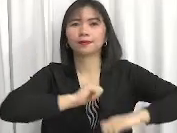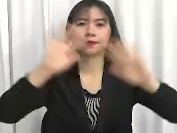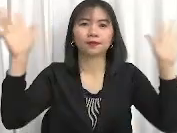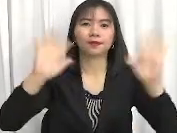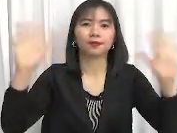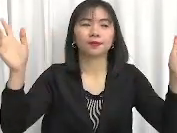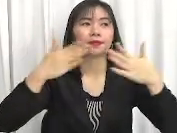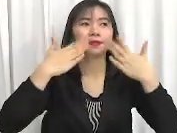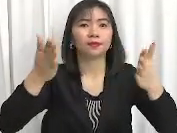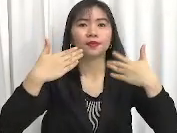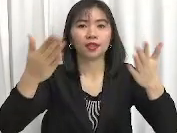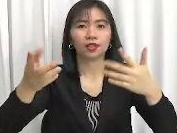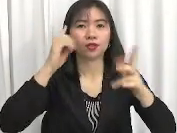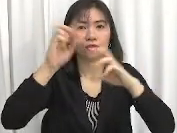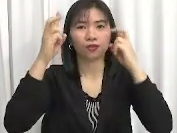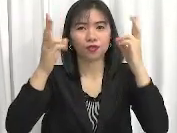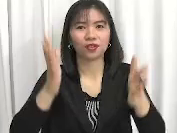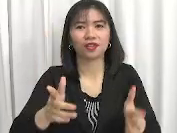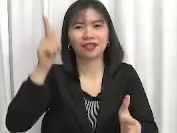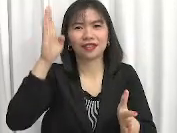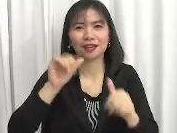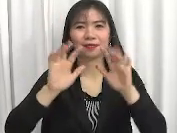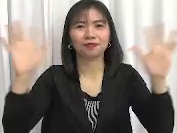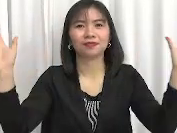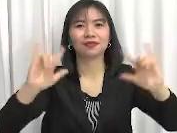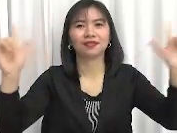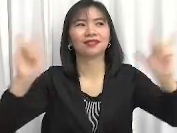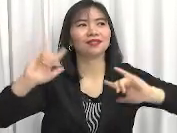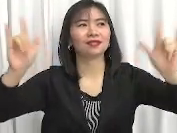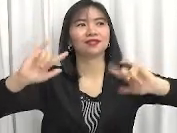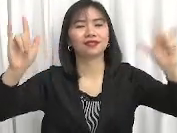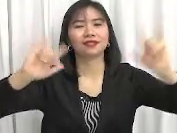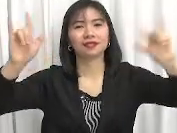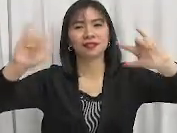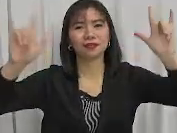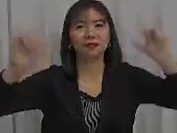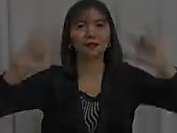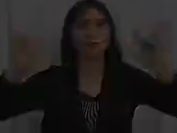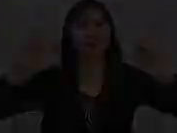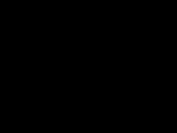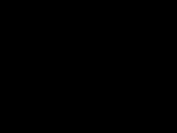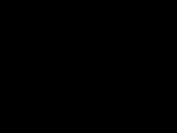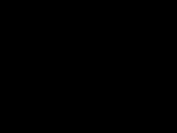so much sa lahat po ng mga viewers. God bless you all. And God Happy bless New Year. You. Amen.